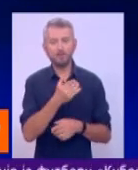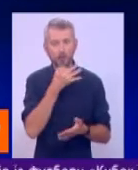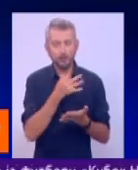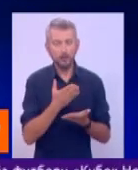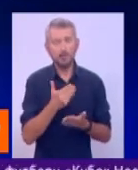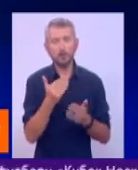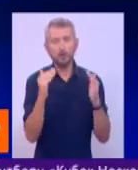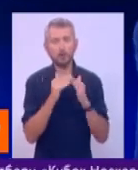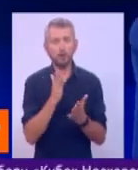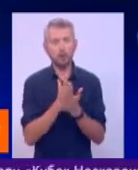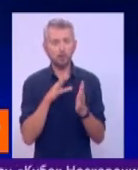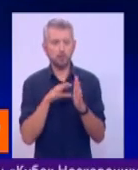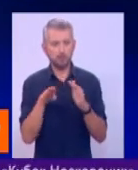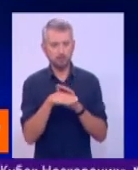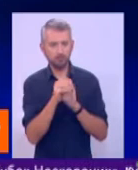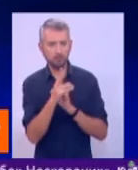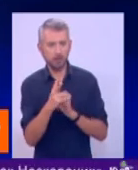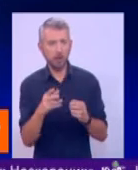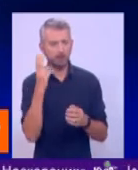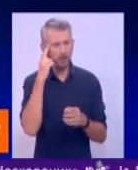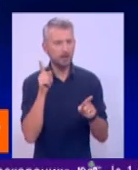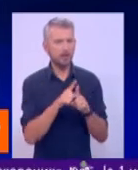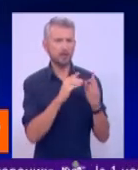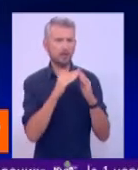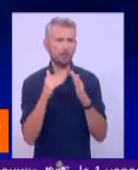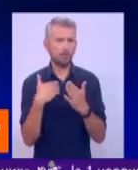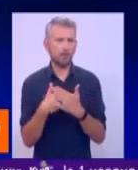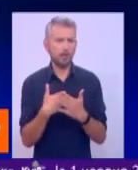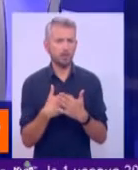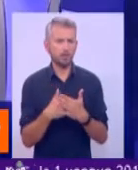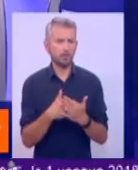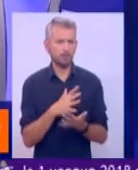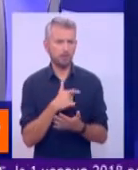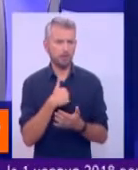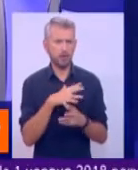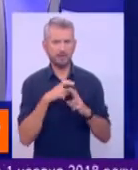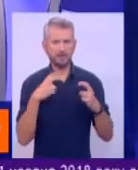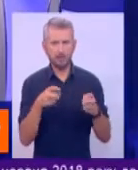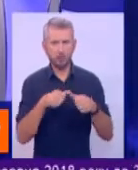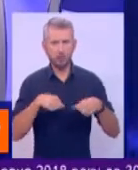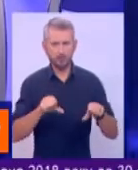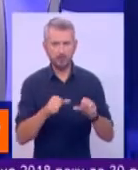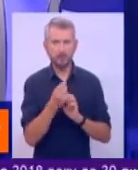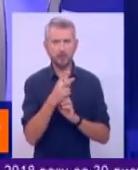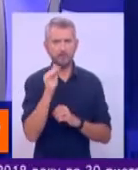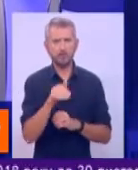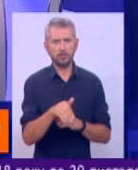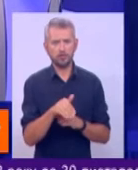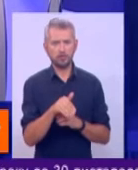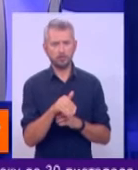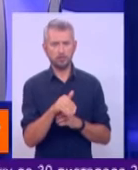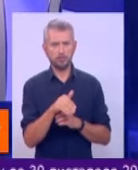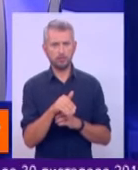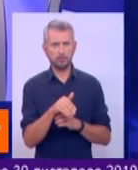ваш дом знаходиться в ЖЕКі, да, а в Києві таких домов там порядка, от був я на засіданні на комісії, 12 тисяч, Бондаренко,